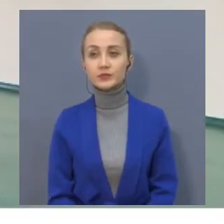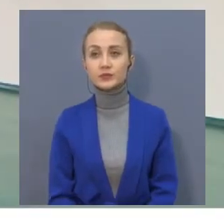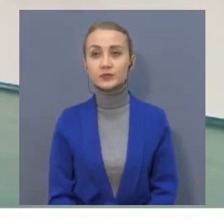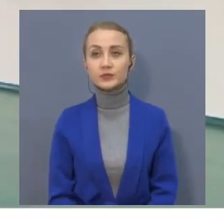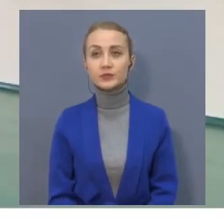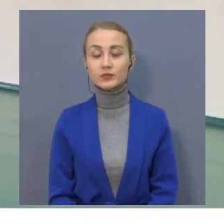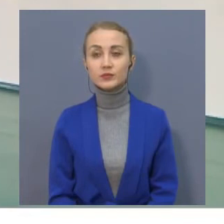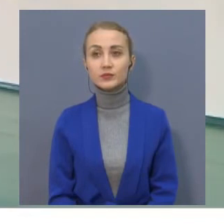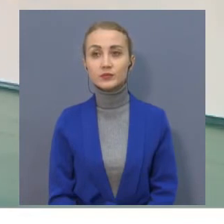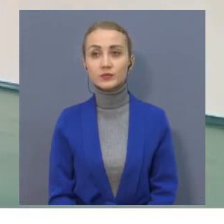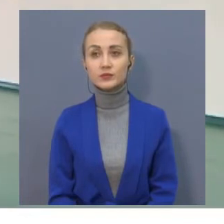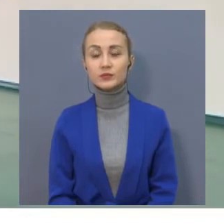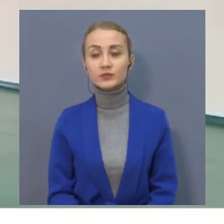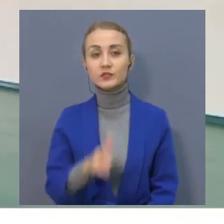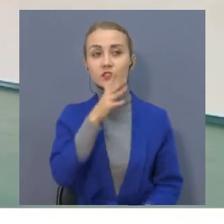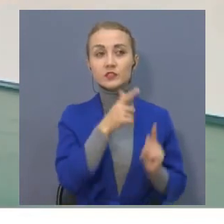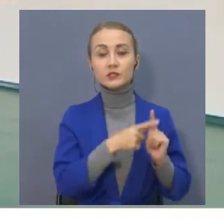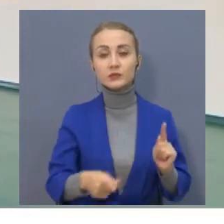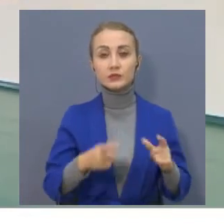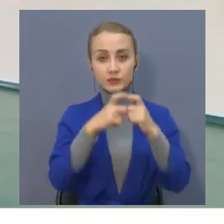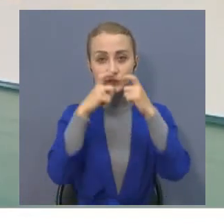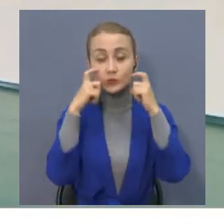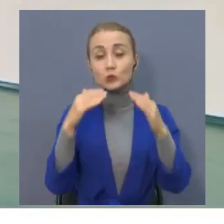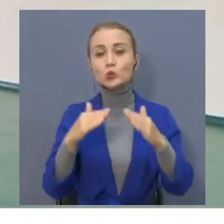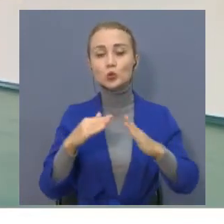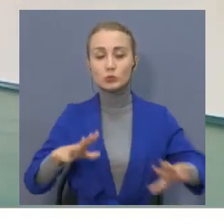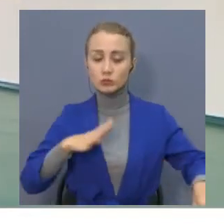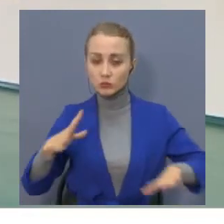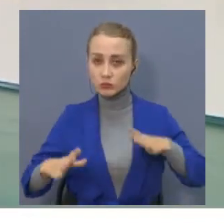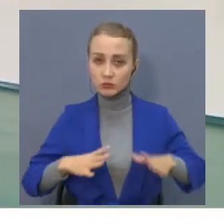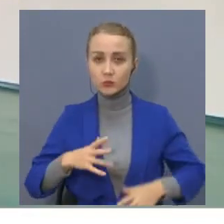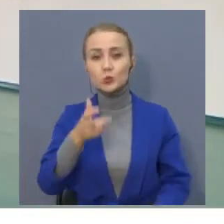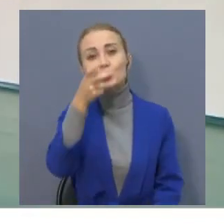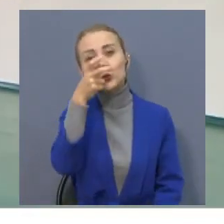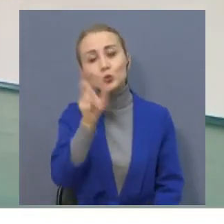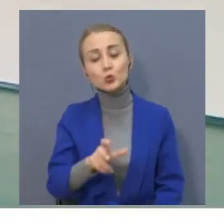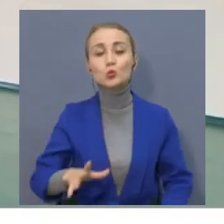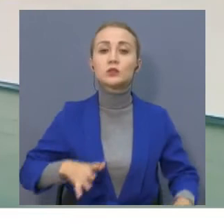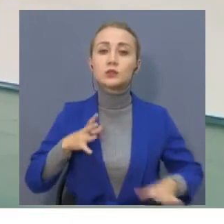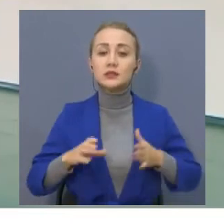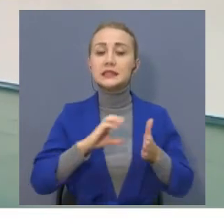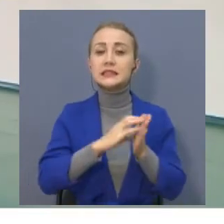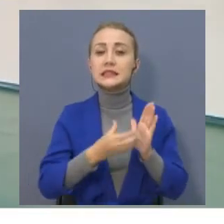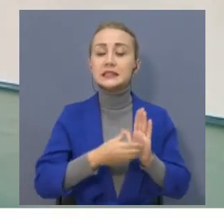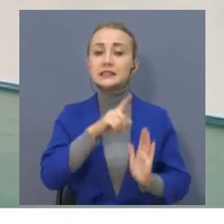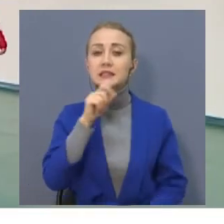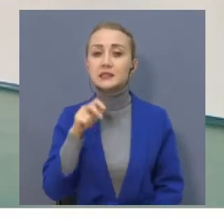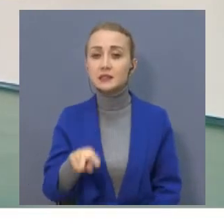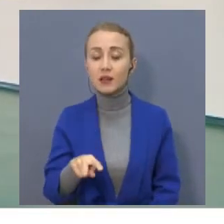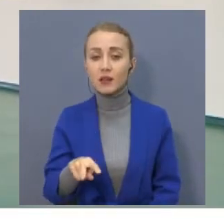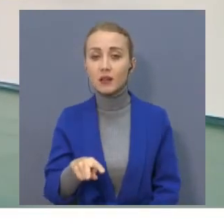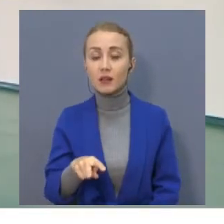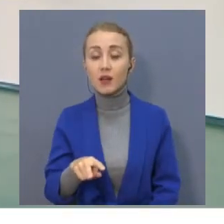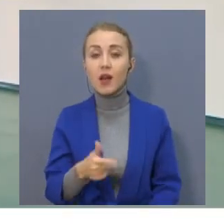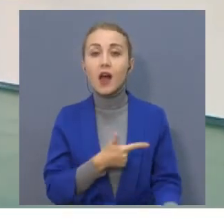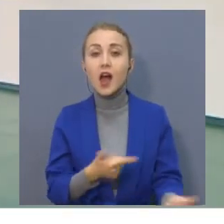3-4 ай карантин уақытында үйде жаттығу жасадық. Осы залды сағынып қалдық. Осы қазір Шучинск қаласында оқу-жаттығу жиындары